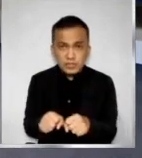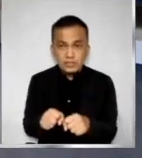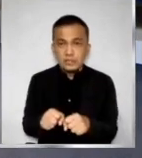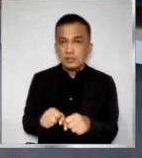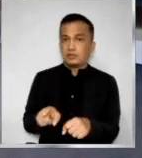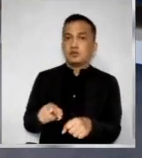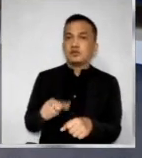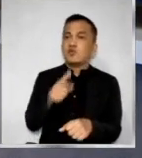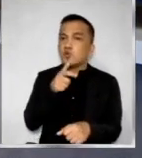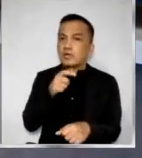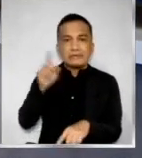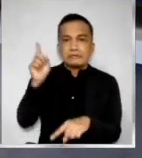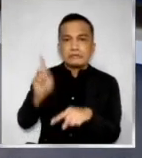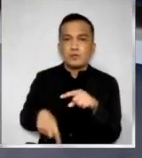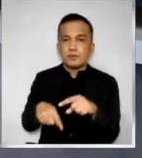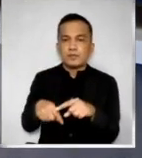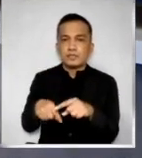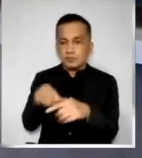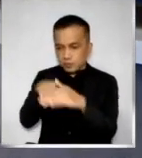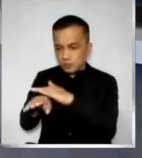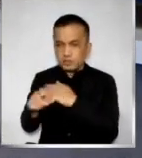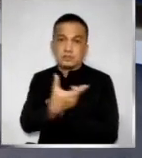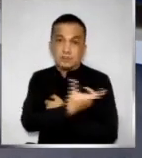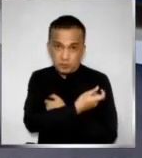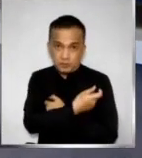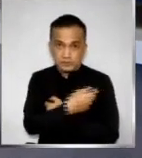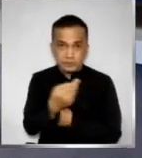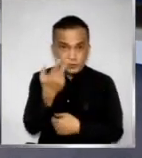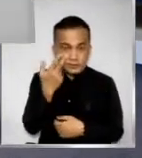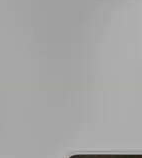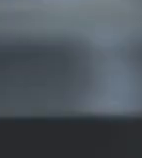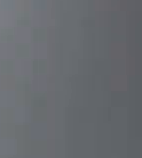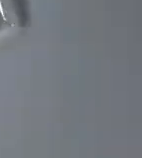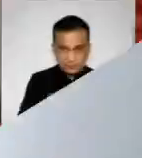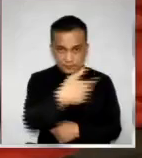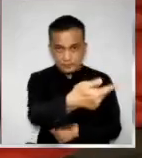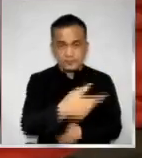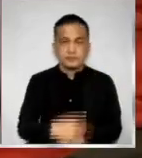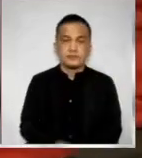sumalang sa pagbabakuna? Alamin natin sa pagtutok na ito ni Ian Cruz.